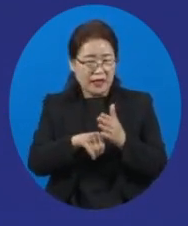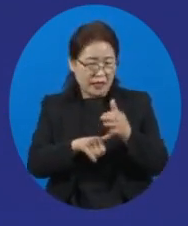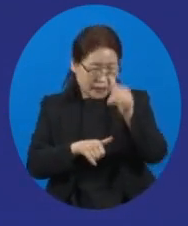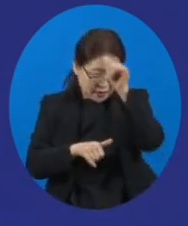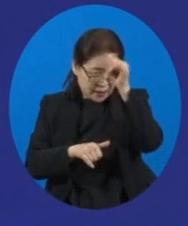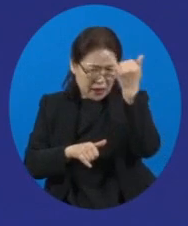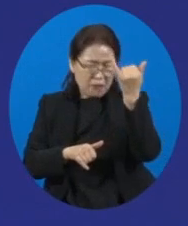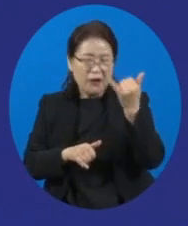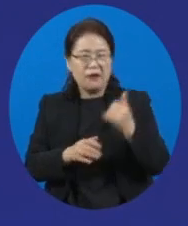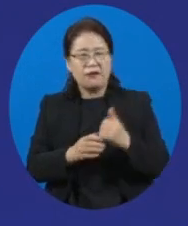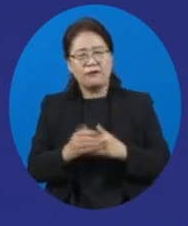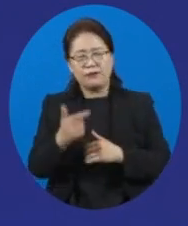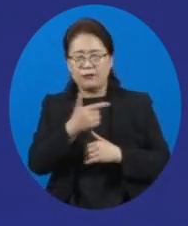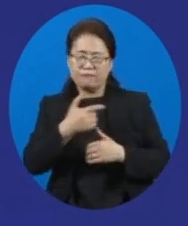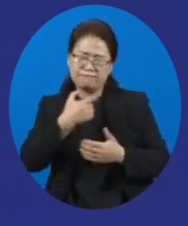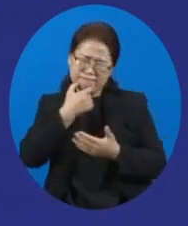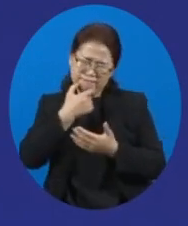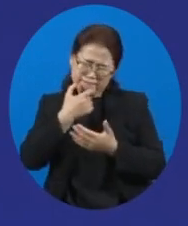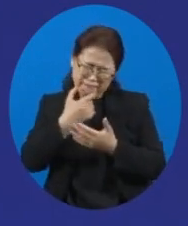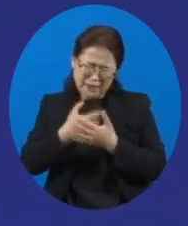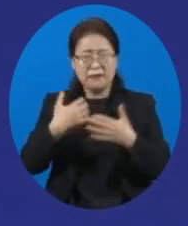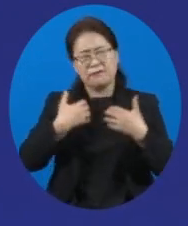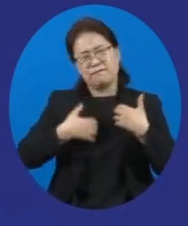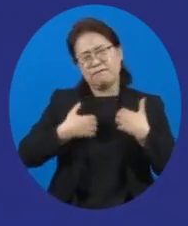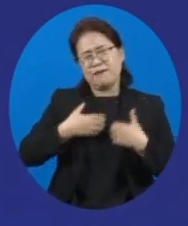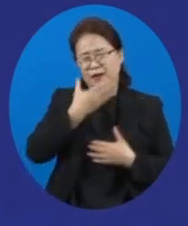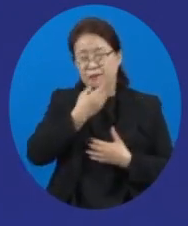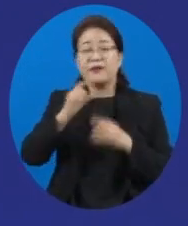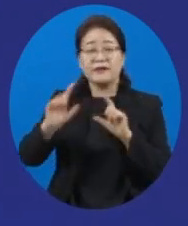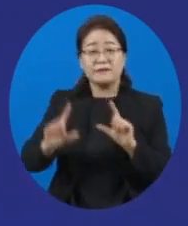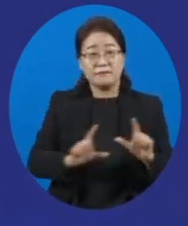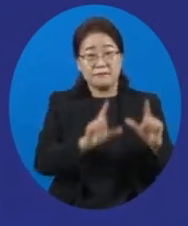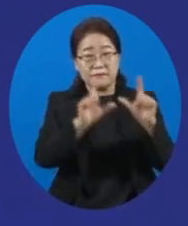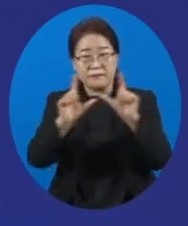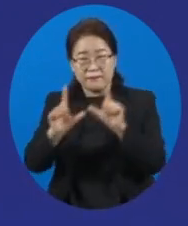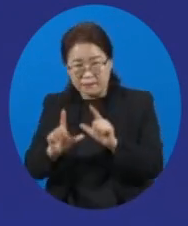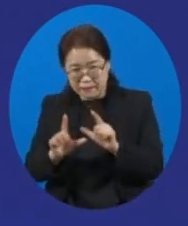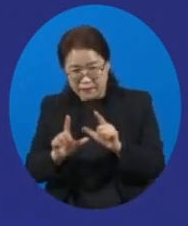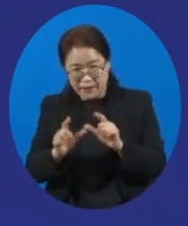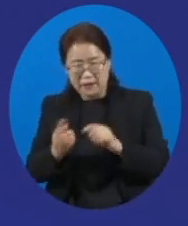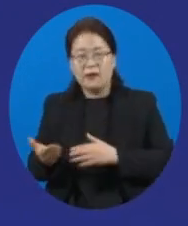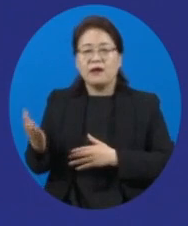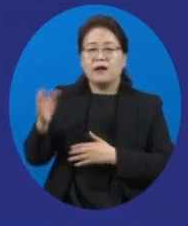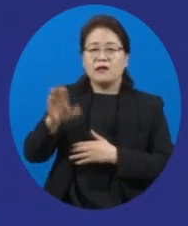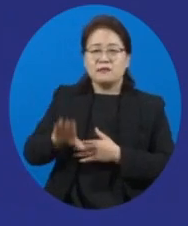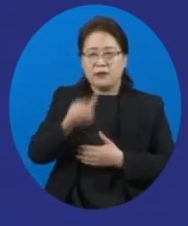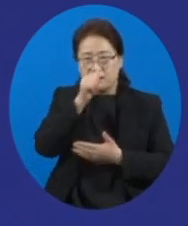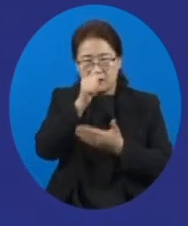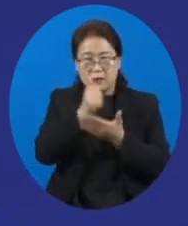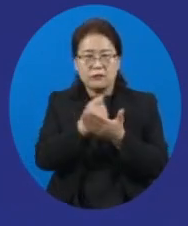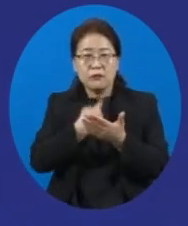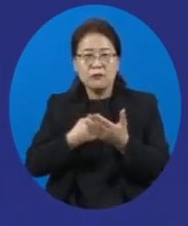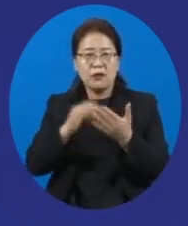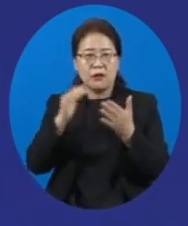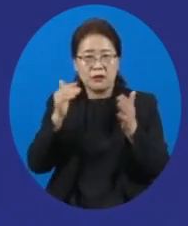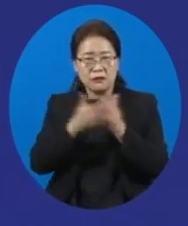하와는 얼마나 감격하고 기쁘고 행복했는지 몰라. 그런데 죄를 짓고 나니까